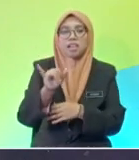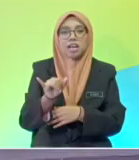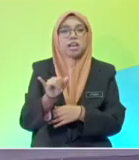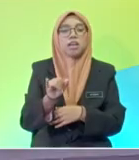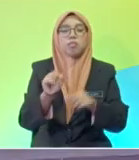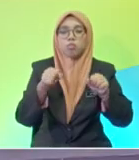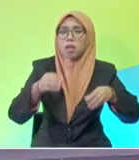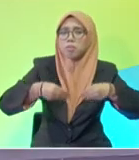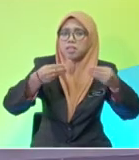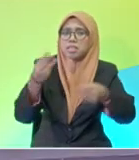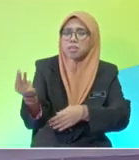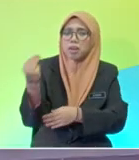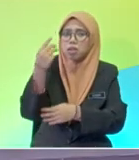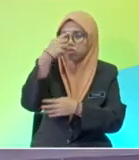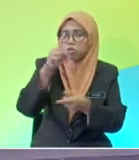wow